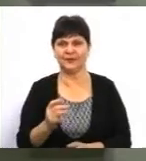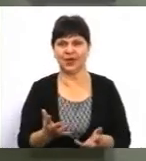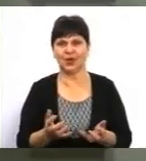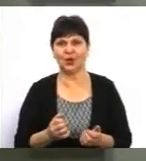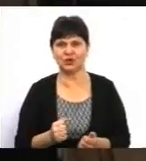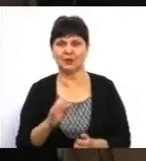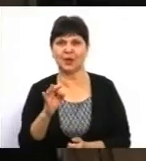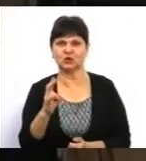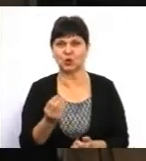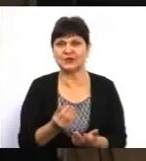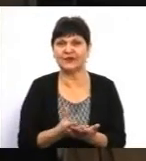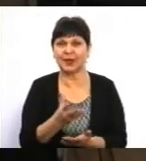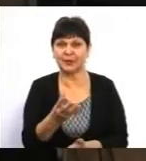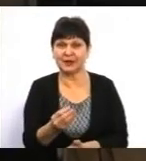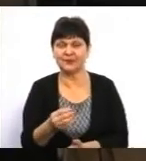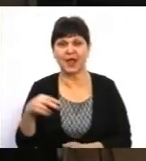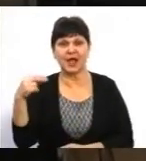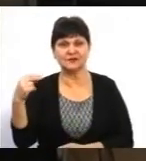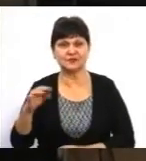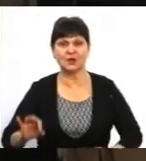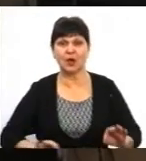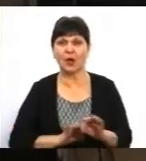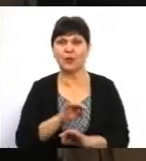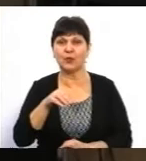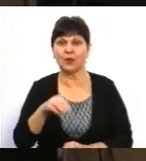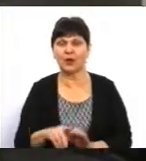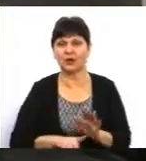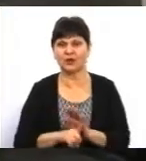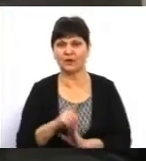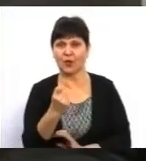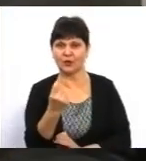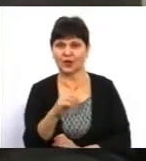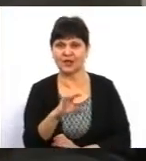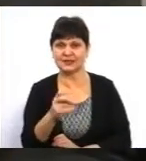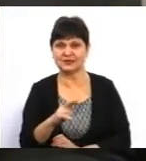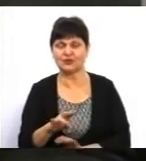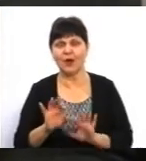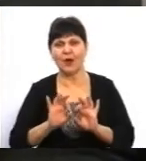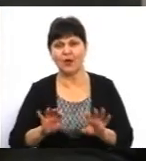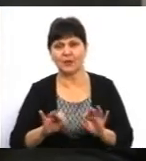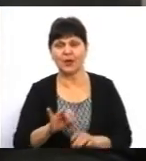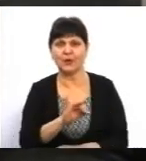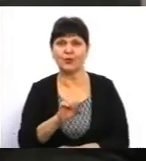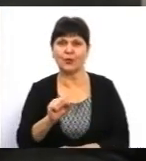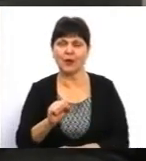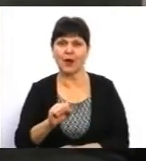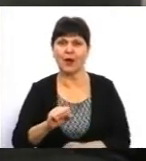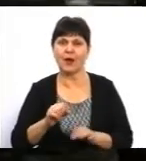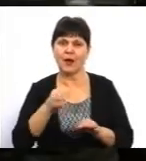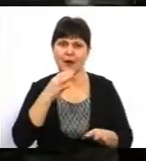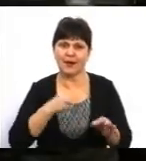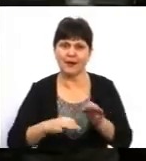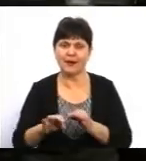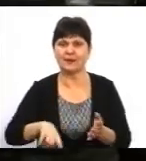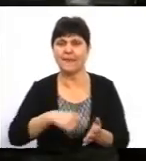соціальні виплати. У Запоріжжі проєкт стартуватиме 11 січня. У коментарі кореспондентам Суспільного радник міського голови Запоріжжя